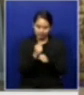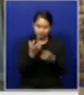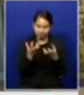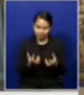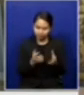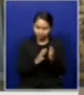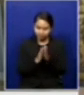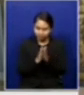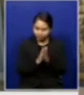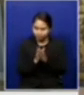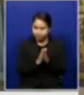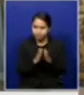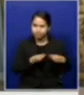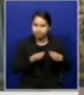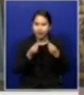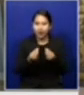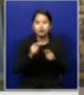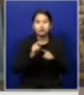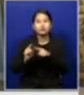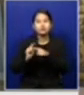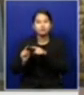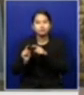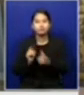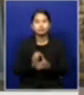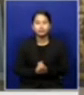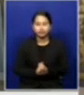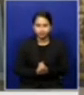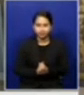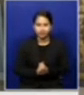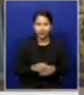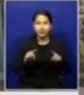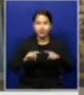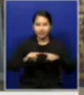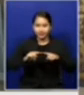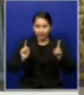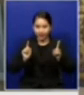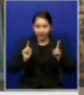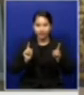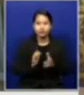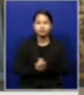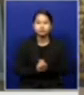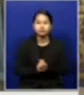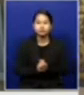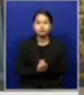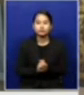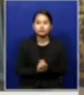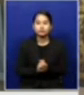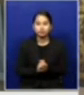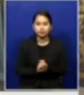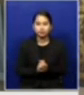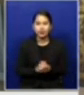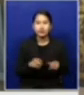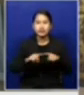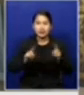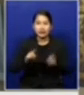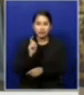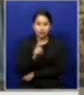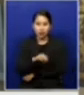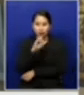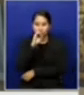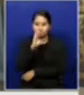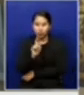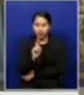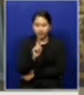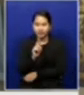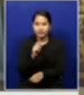บการที่ดีของประเทศไทยแต่อย่างไรก็ตามครับต้องกราบเรียนว่าความสำเร็